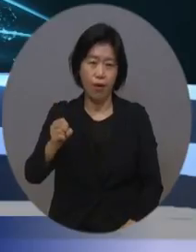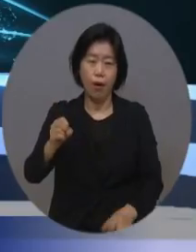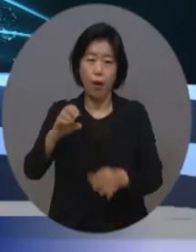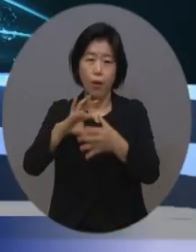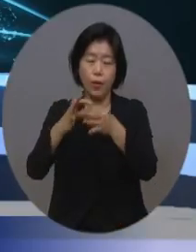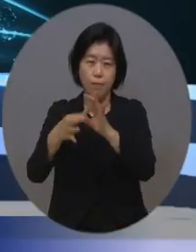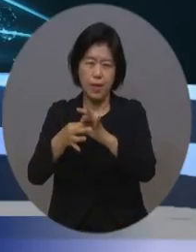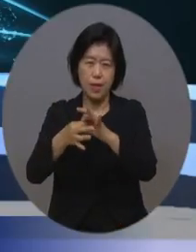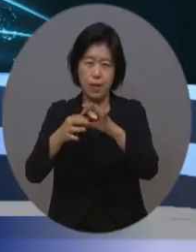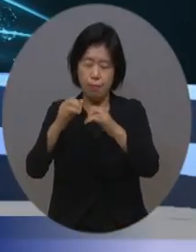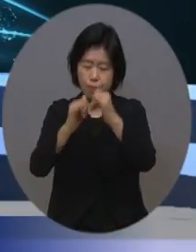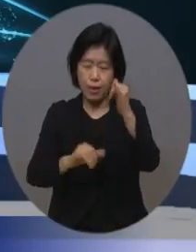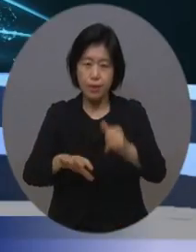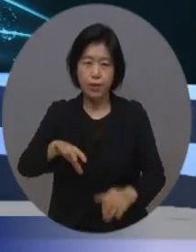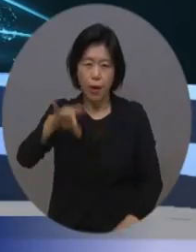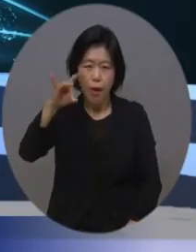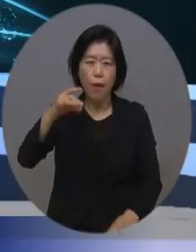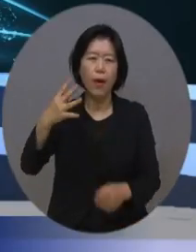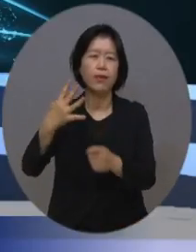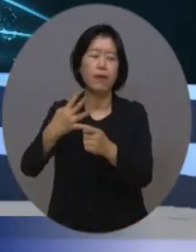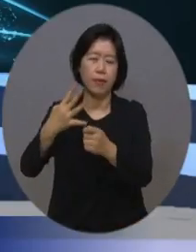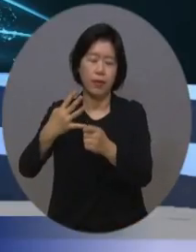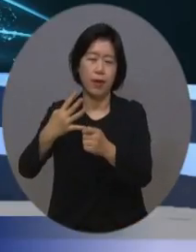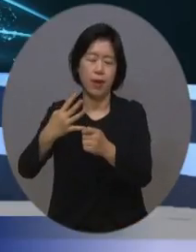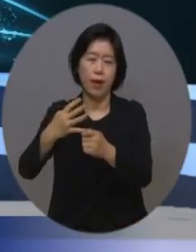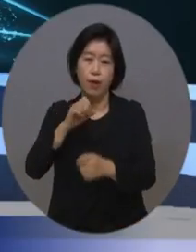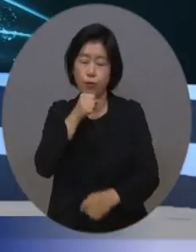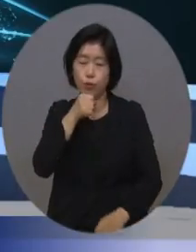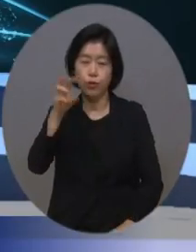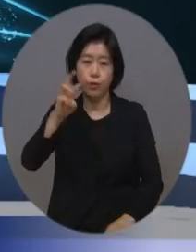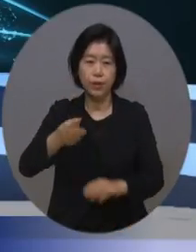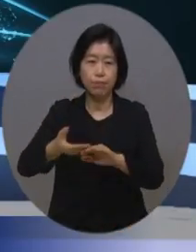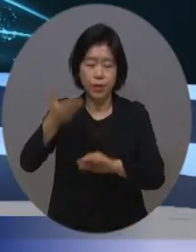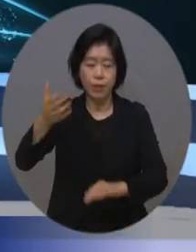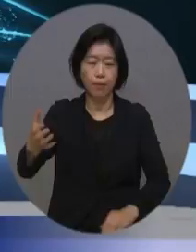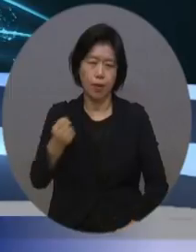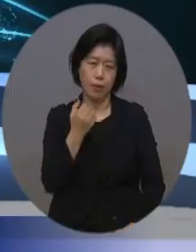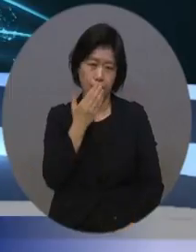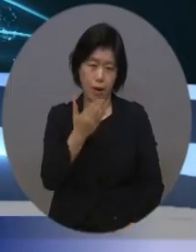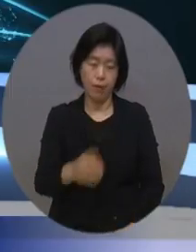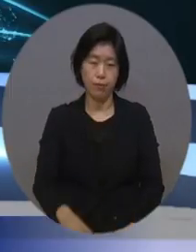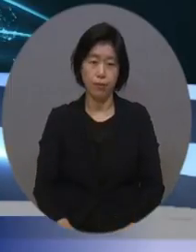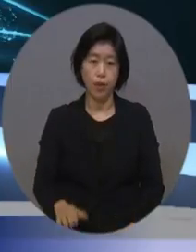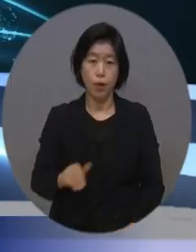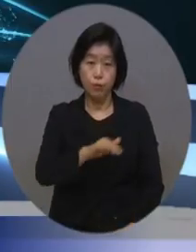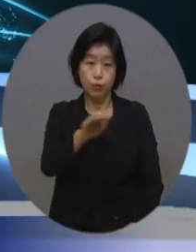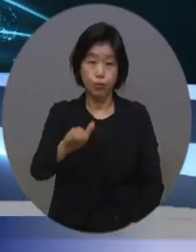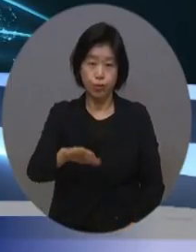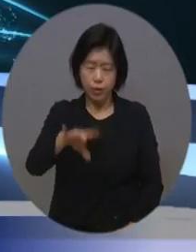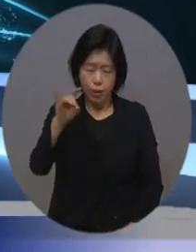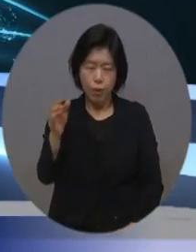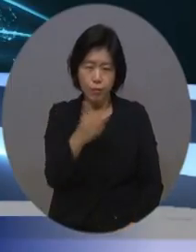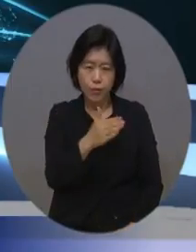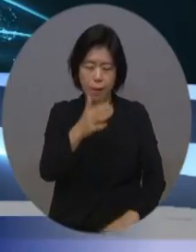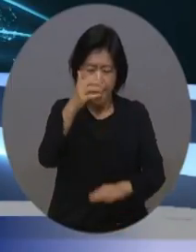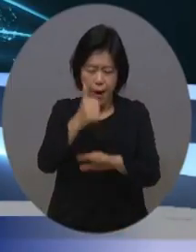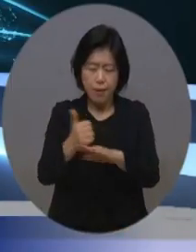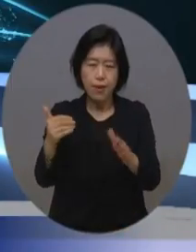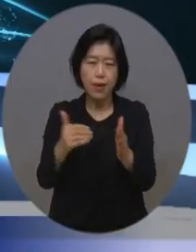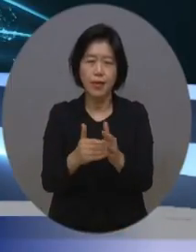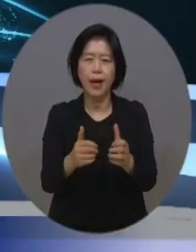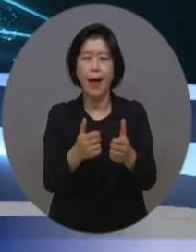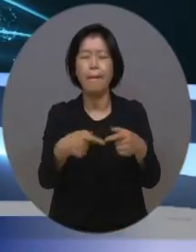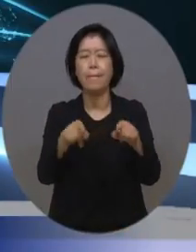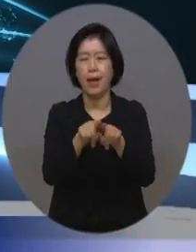기록한 선수가 됐습니다 이렇게 좋은 결실을 맺을 수 있었던 이유는 우리는 처음부터 끝까지 함께 였다는 김